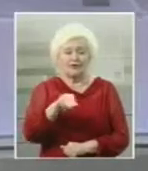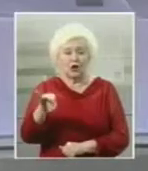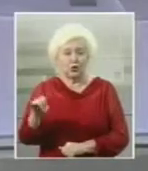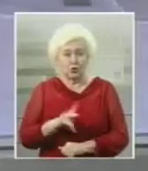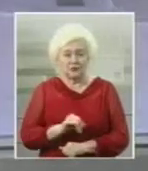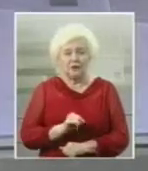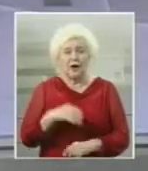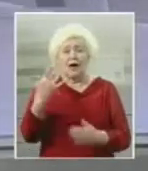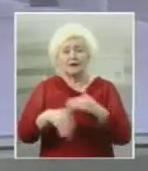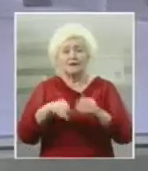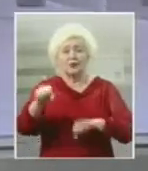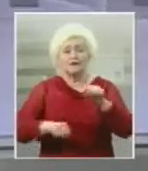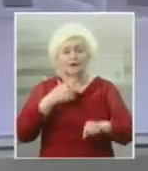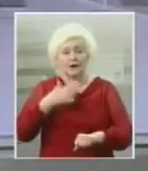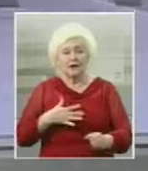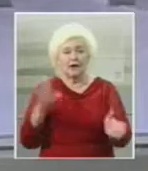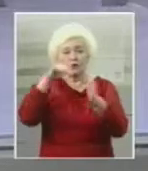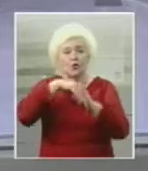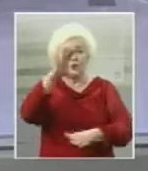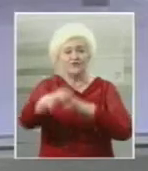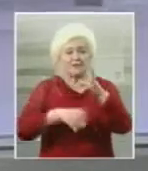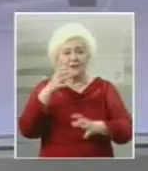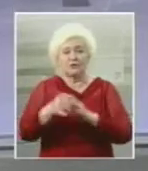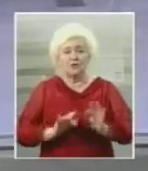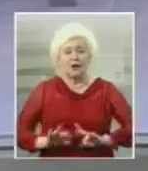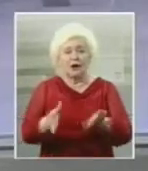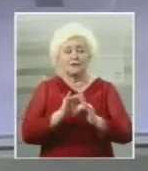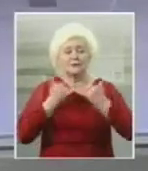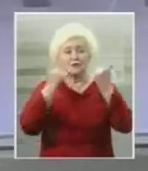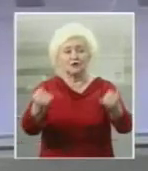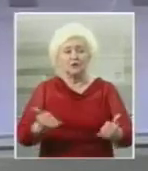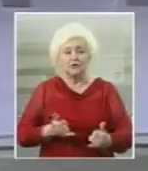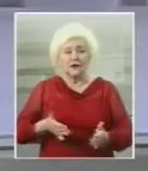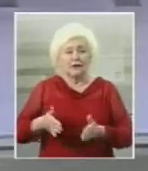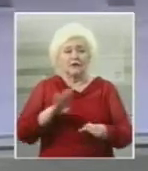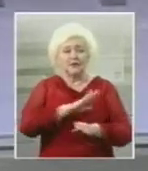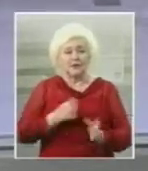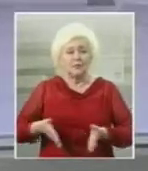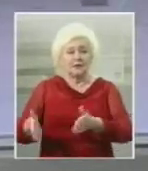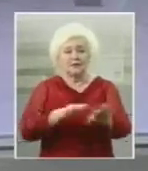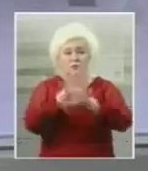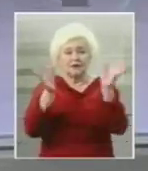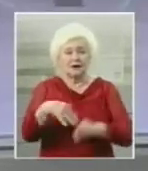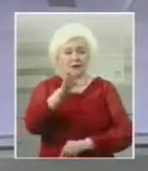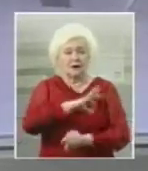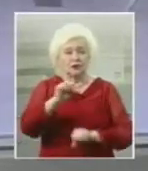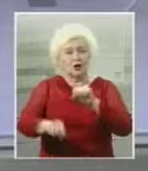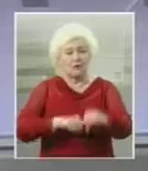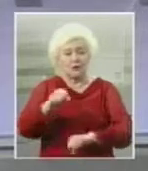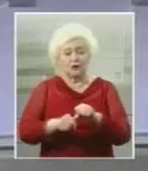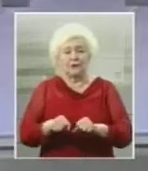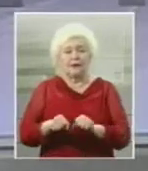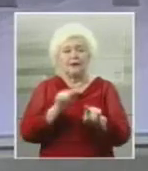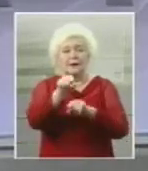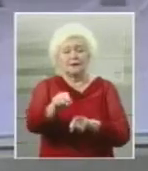Херсонські велолюбителі долучилися до всесвітньої акції вшанування загиблих на дорогах загального користування велосипедистів. Тихий велопробіг.